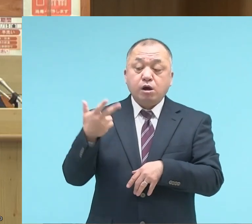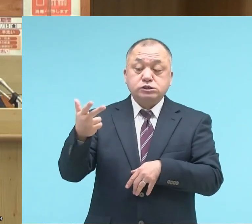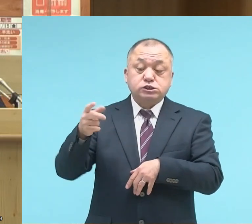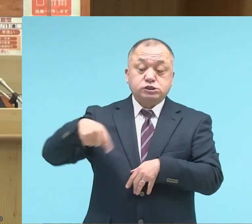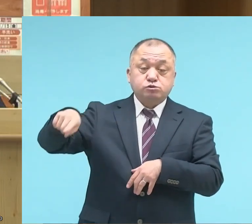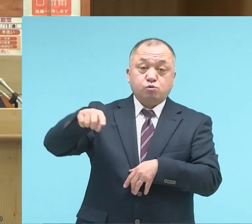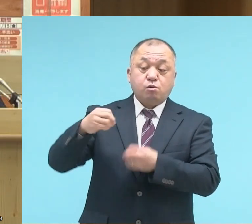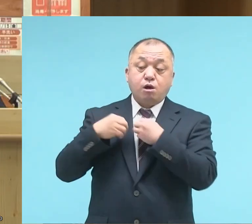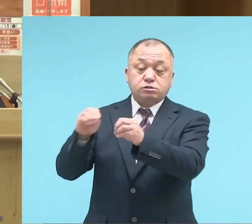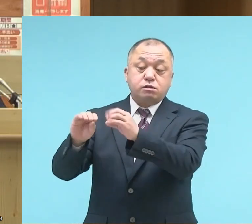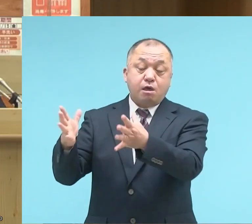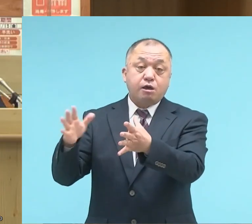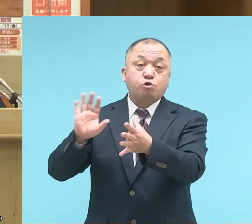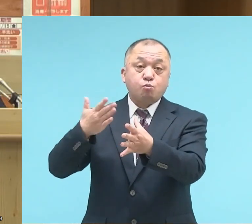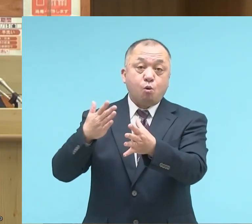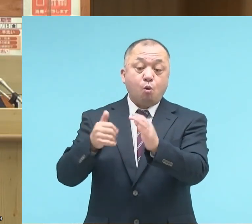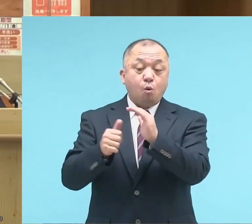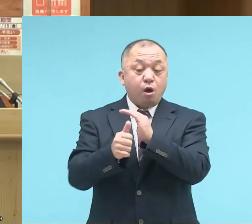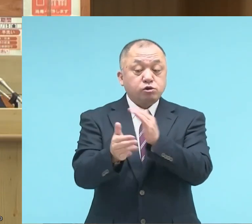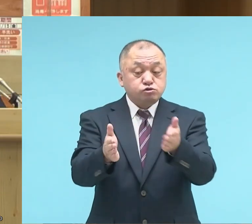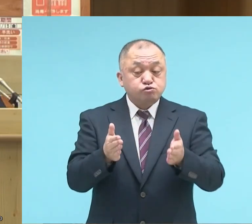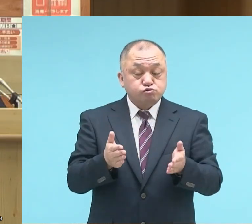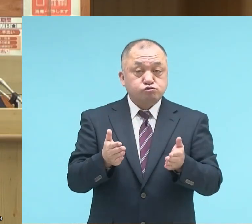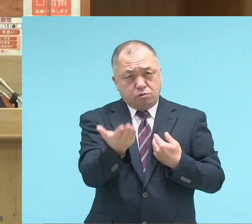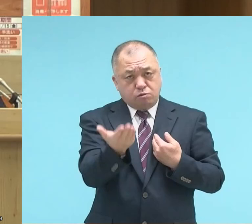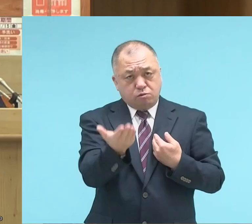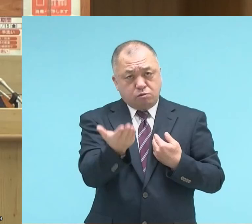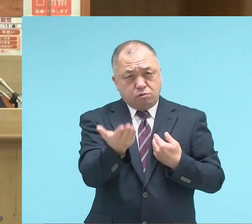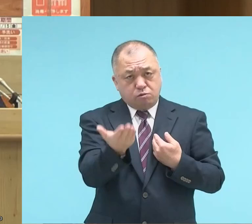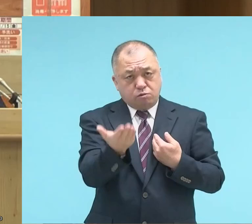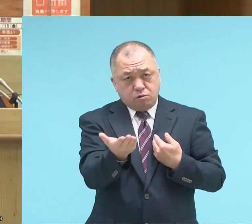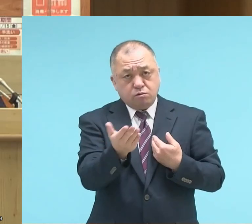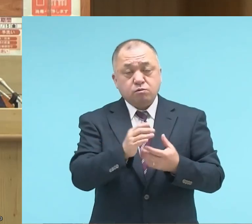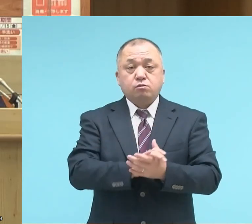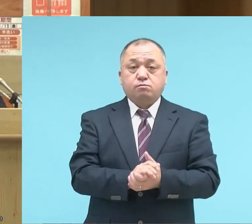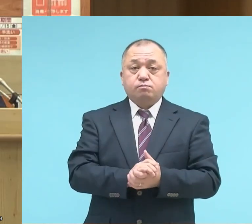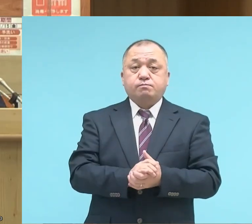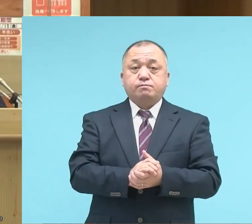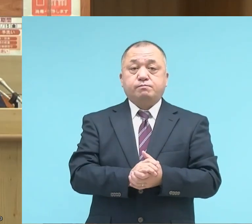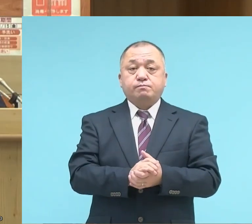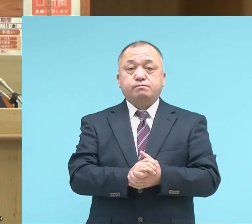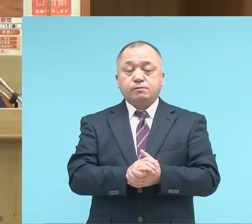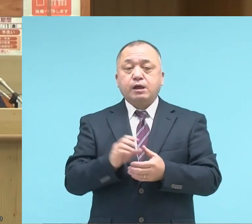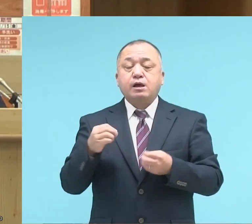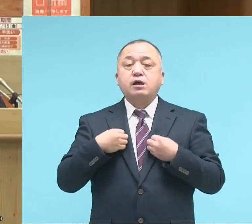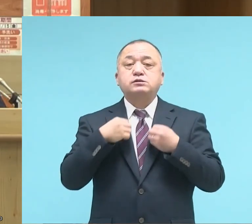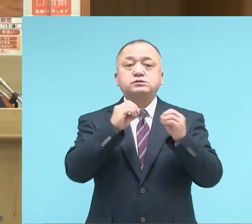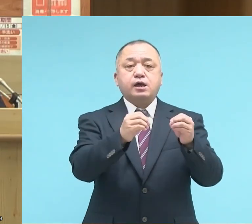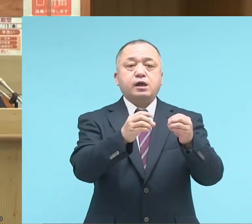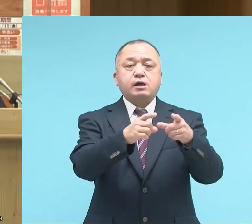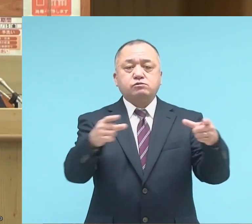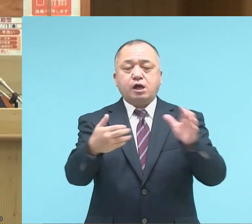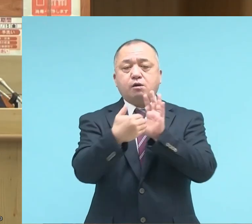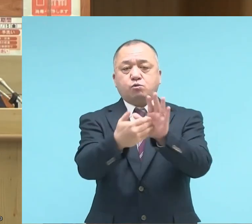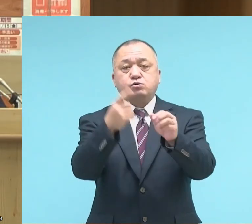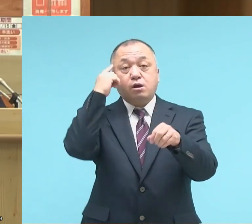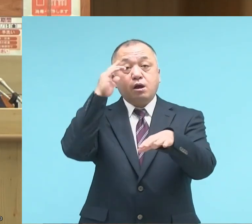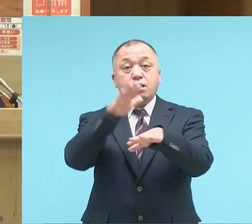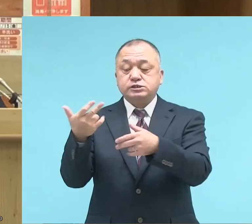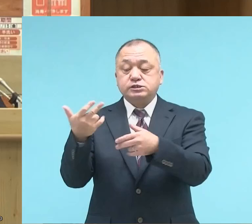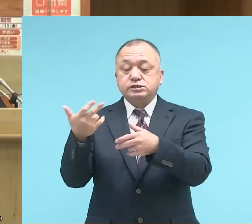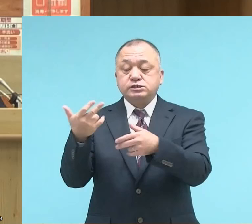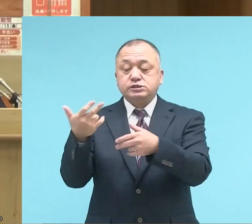感染ではないけど外出自粛をする必要があったんでしょうか。 まあ、やはり感染拡大の防止の観点で、